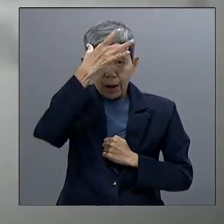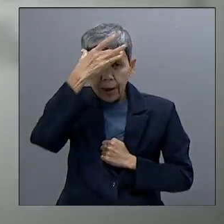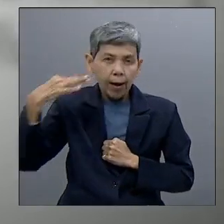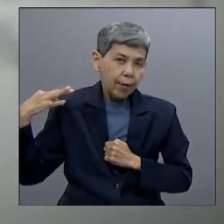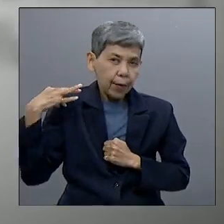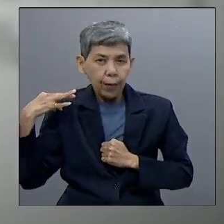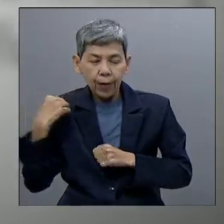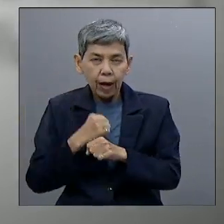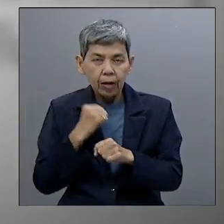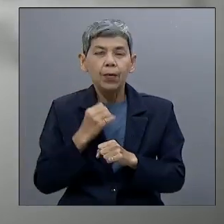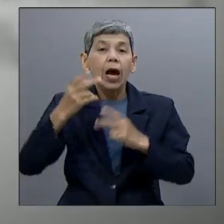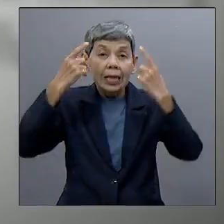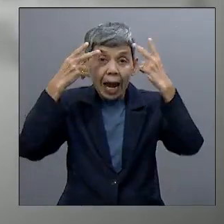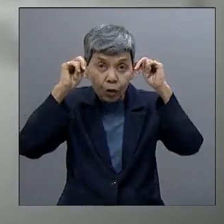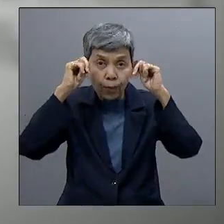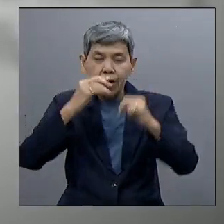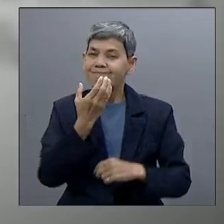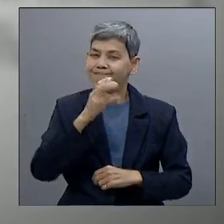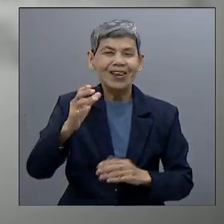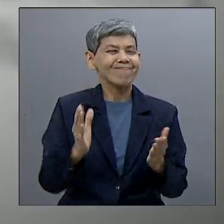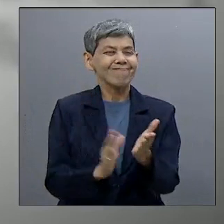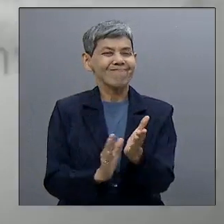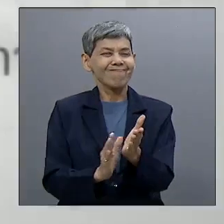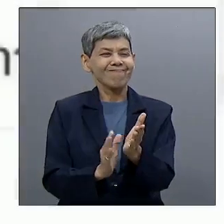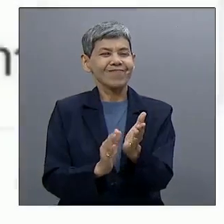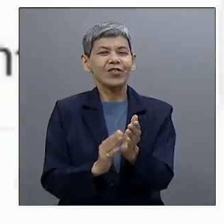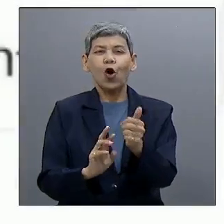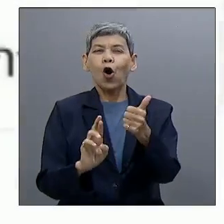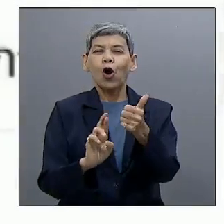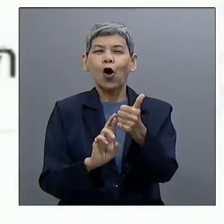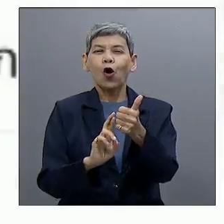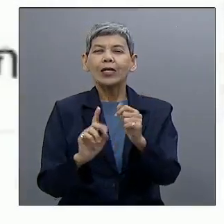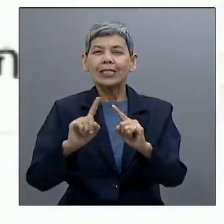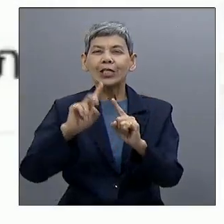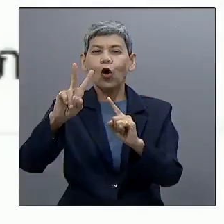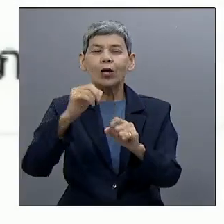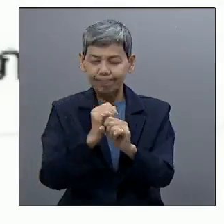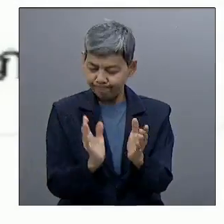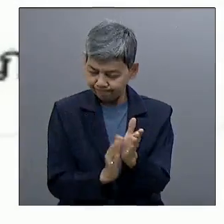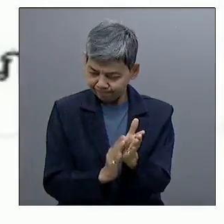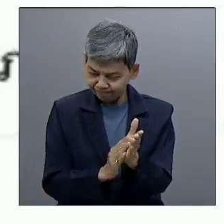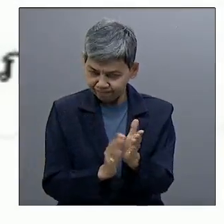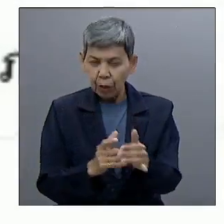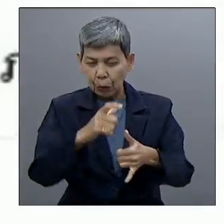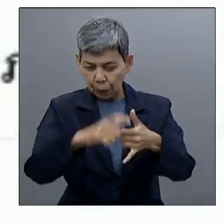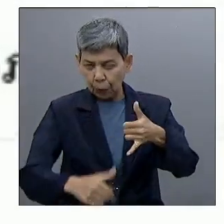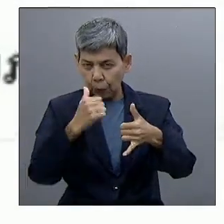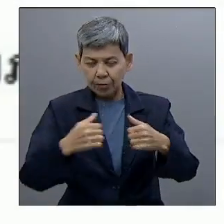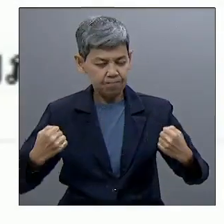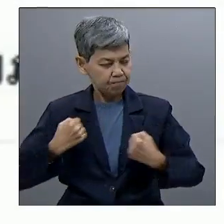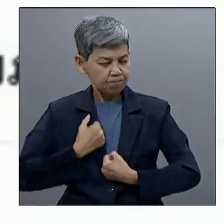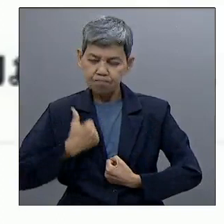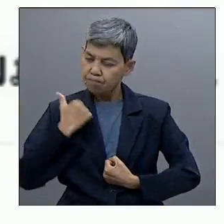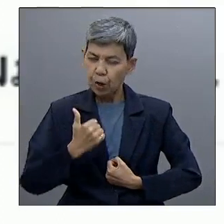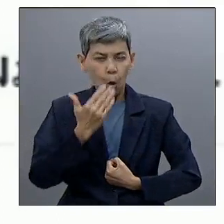ฐมนตรีที่ก่อนหน้านี้เพิ่งจะโพสต์ยินดีกับรองมิสยูนิเวิร์สคนล่าสุดชื่นชมเรื่องเพอร์ฟอร์แมนซ์แล้วก็ชุดแต่งกาย